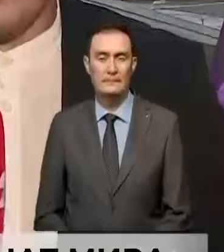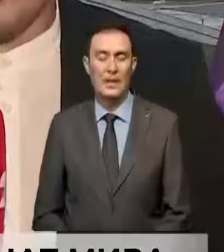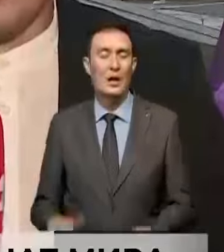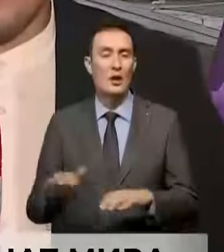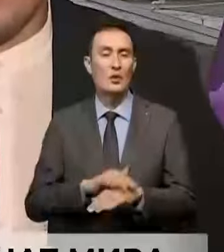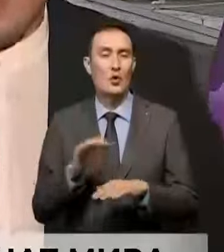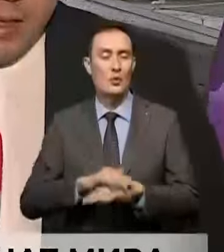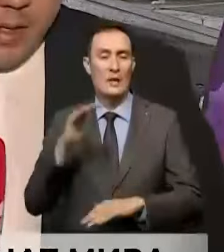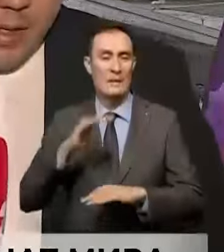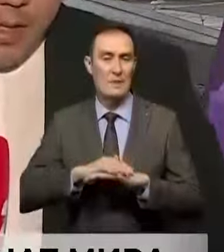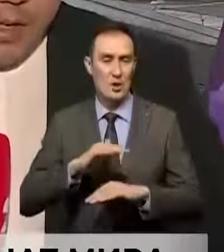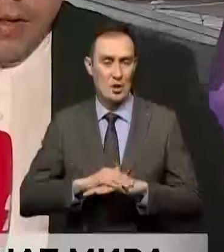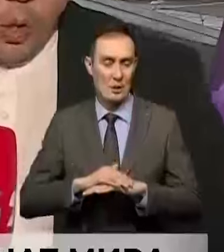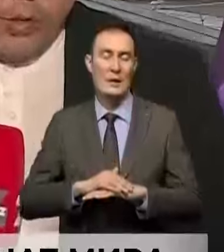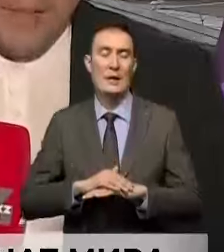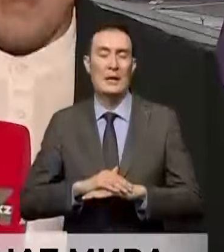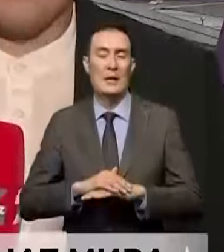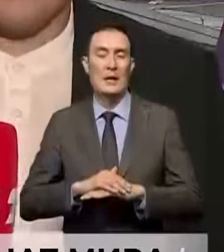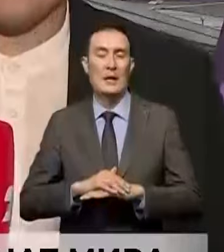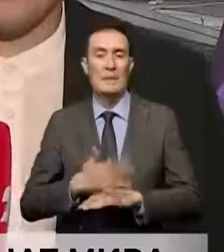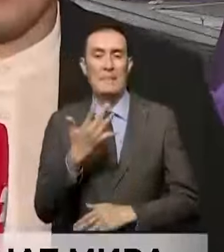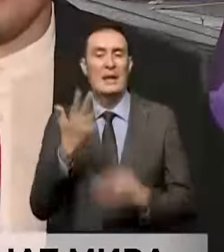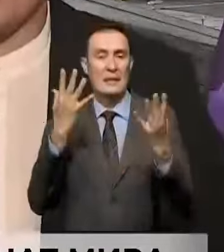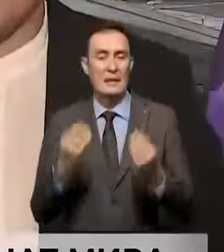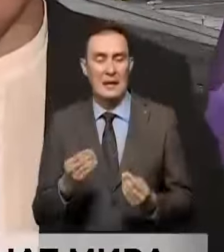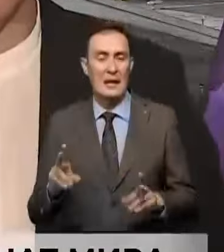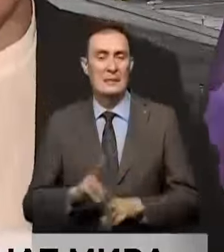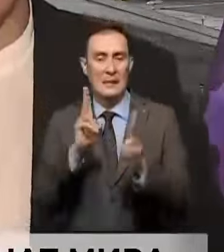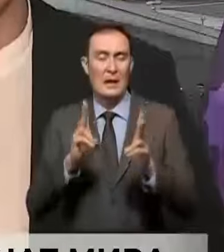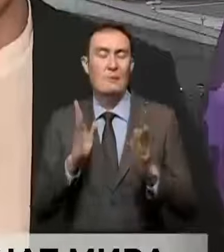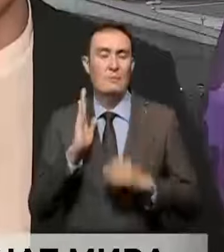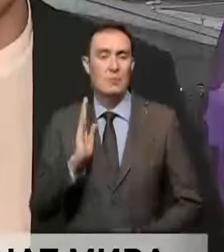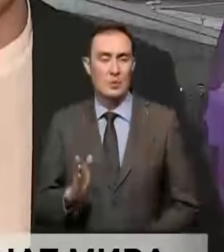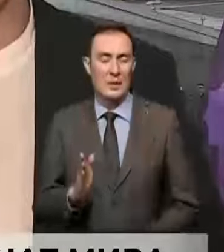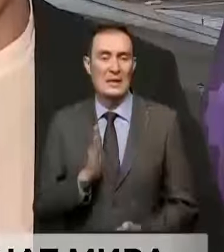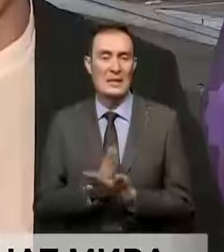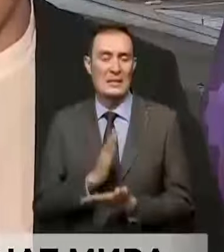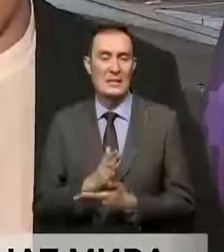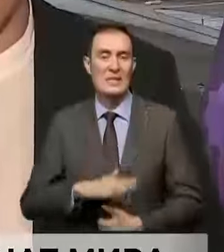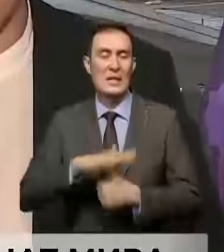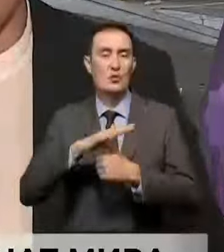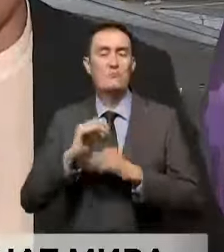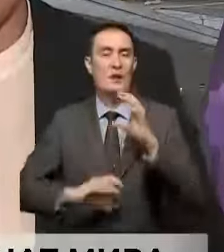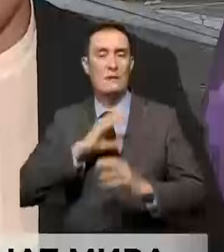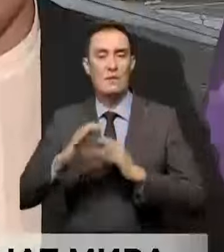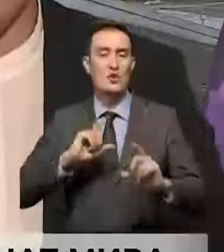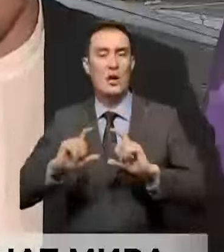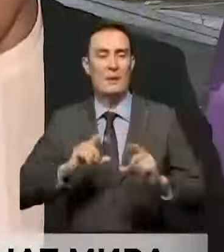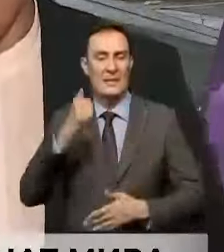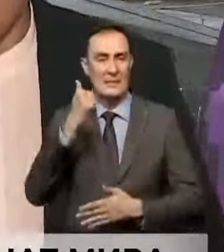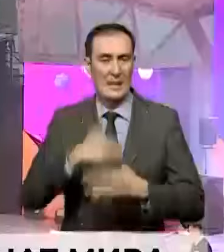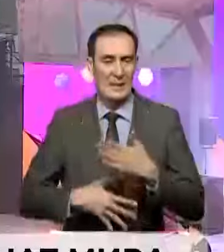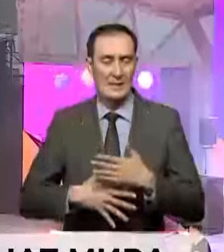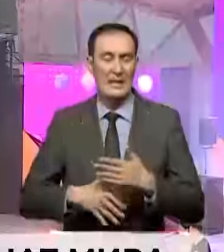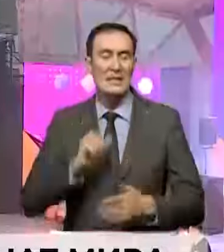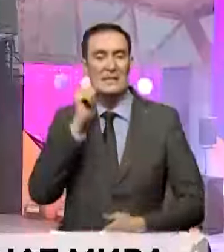Добрый вечер, Вера. Ровно 5 дней Астана без привлечения будет носить статус мировой шахматной столицы.